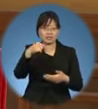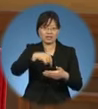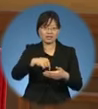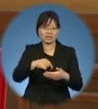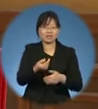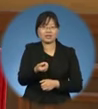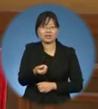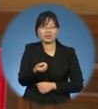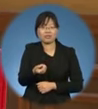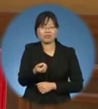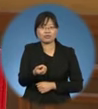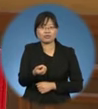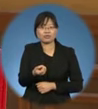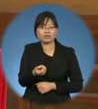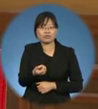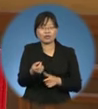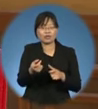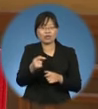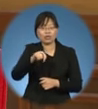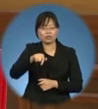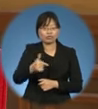이제 군이니까